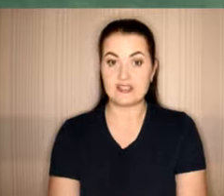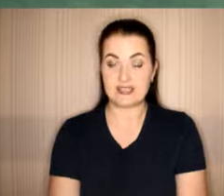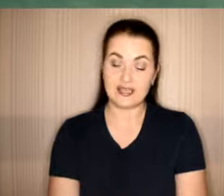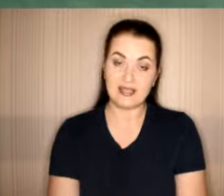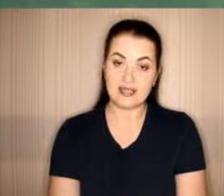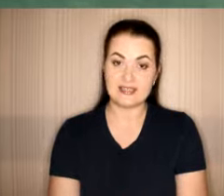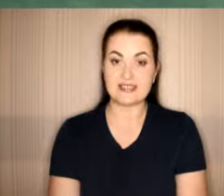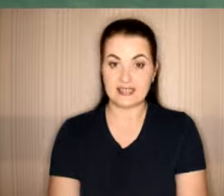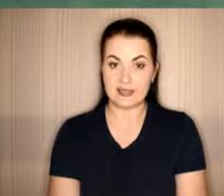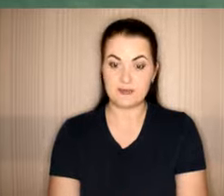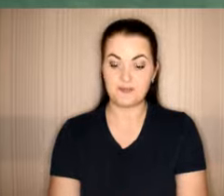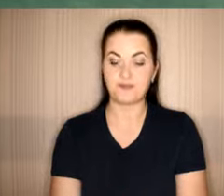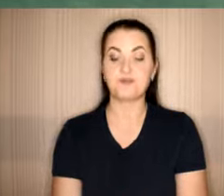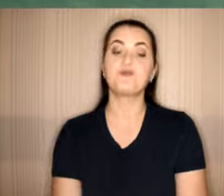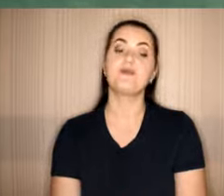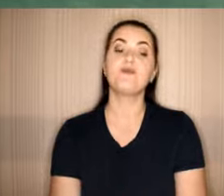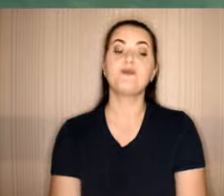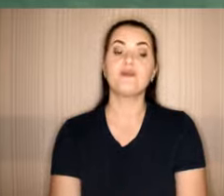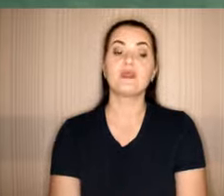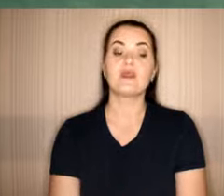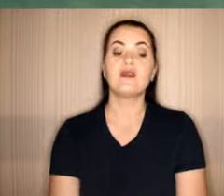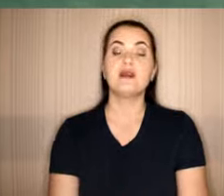форма. Зелене, зелене.